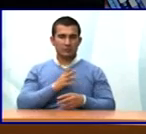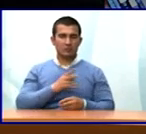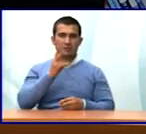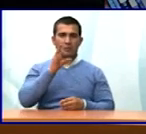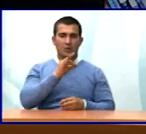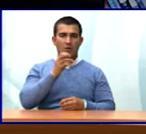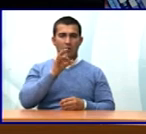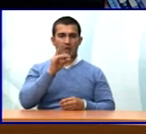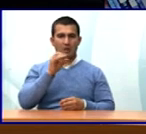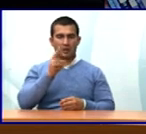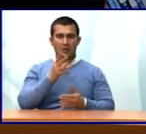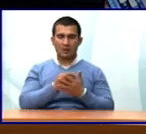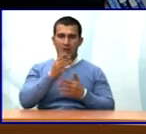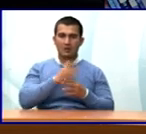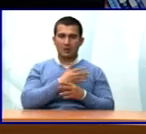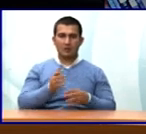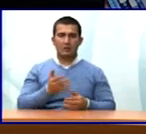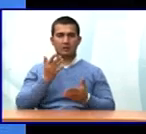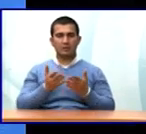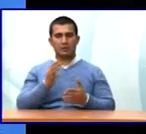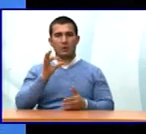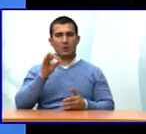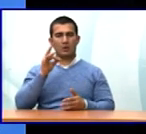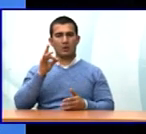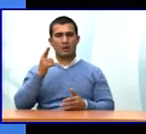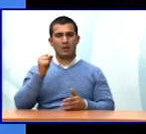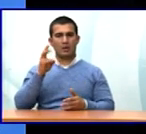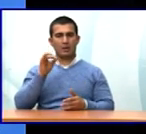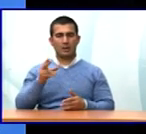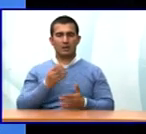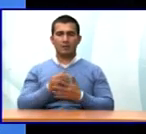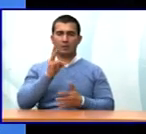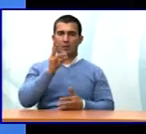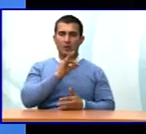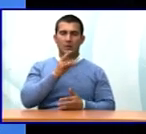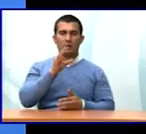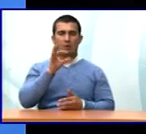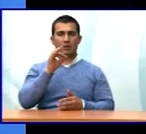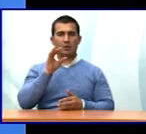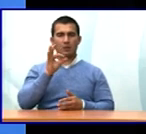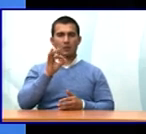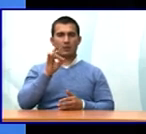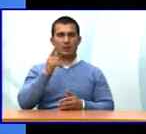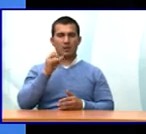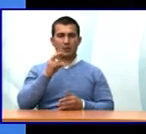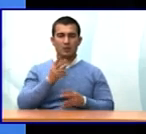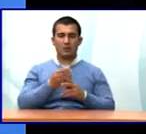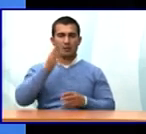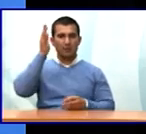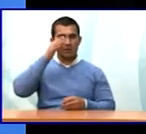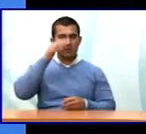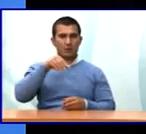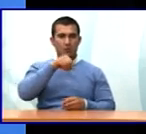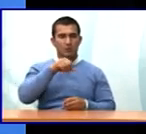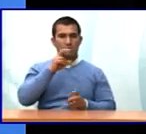bular anorganik moddalar yoki organik moddalar. Noorganik moddalar tarkibini suv va tuzlar